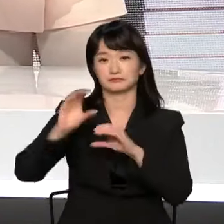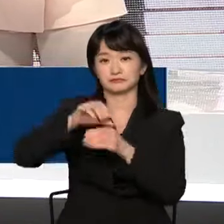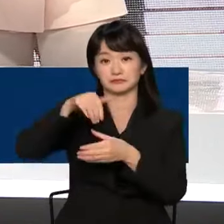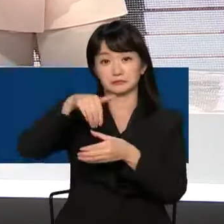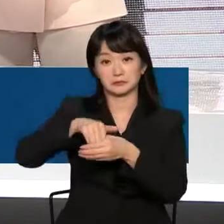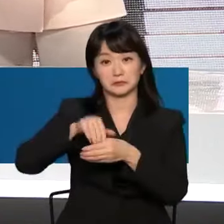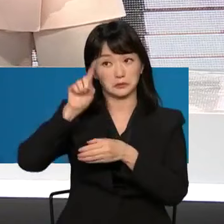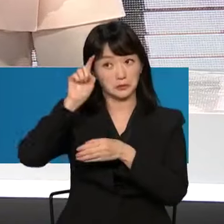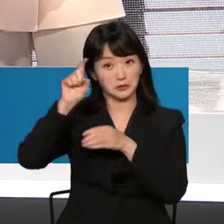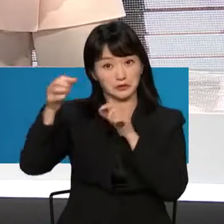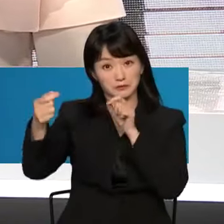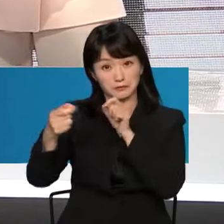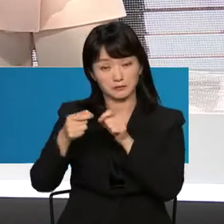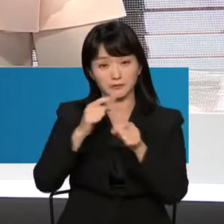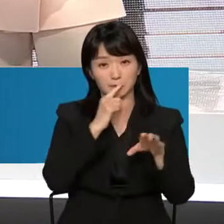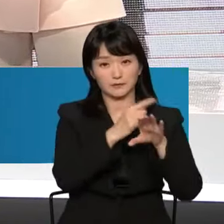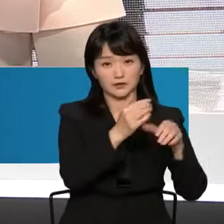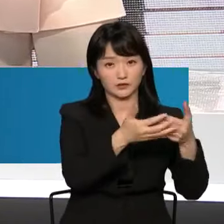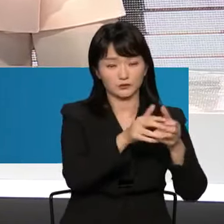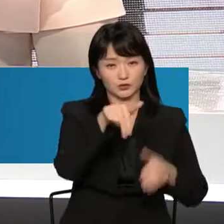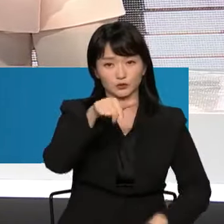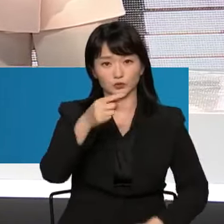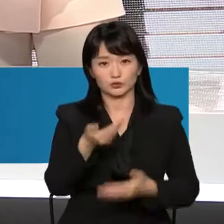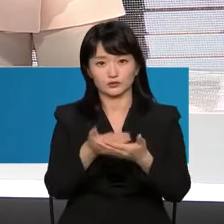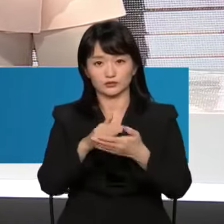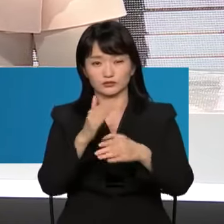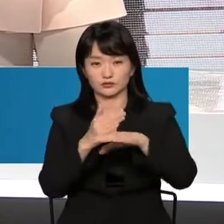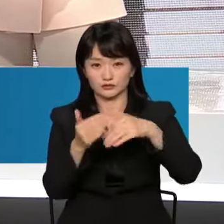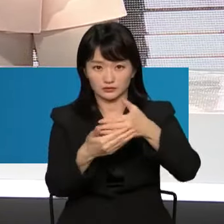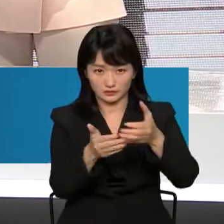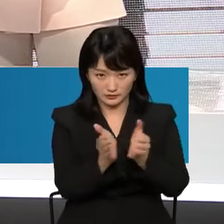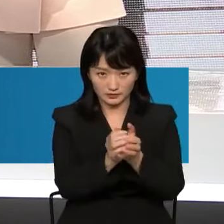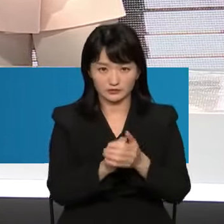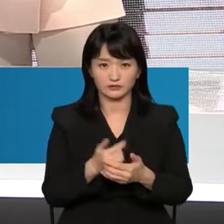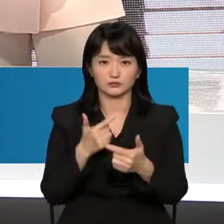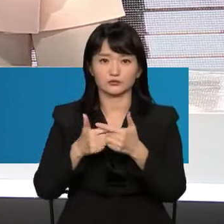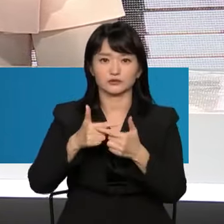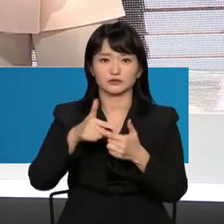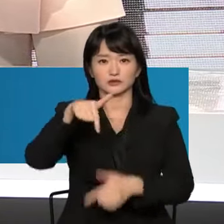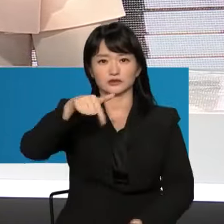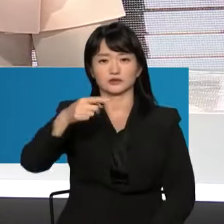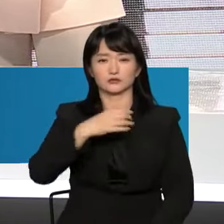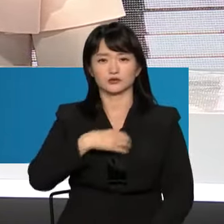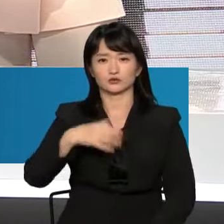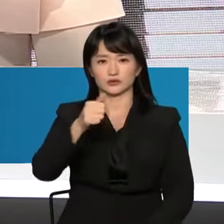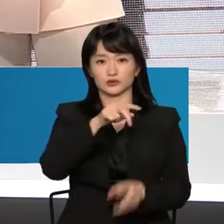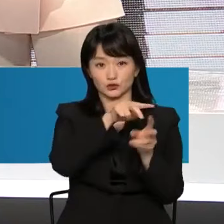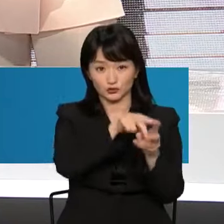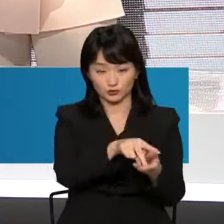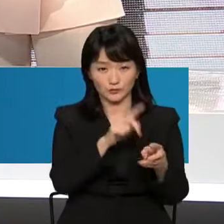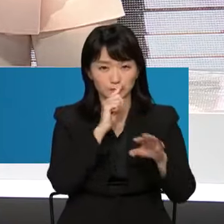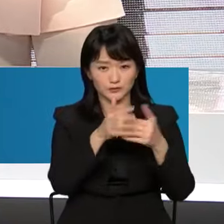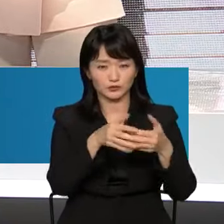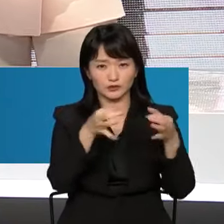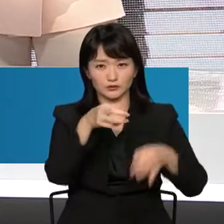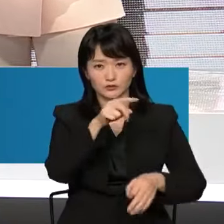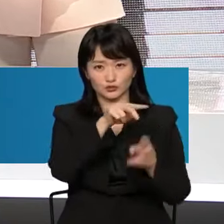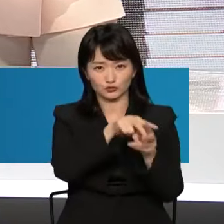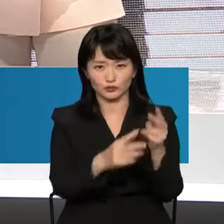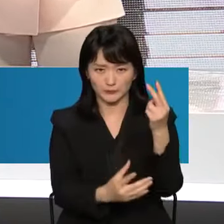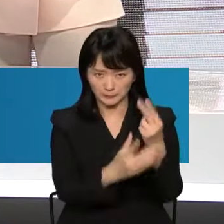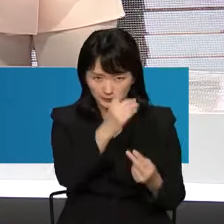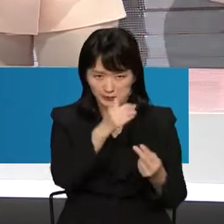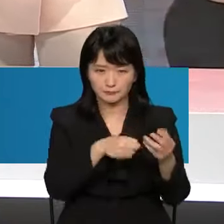재보궐선거를 열흘 앞두고 더불어민주당과 조국혁신당이 부산 금정구청장 후보를 민주당 김경지 후보로